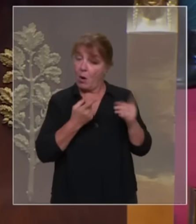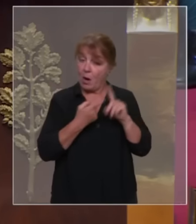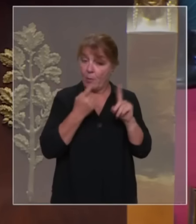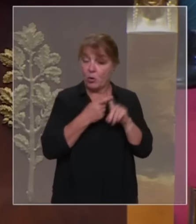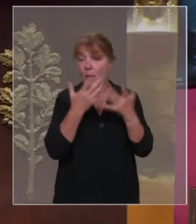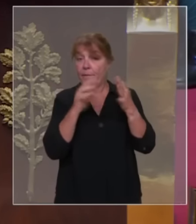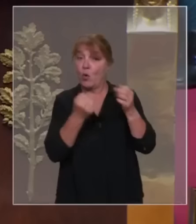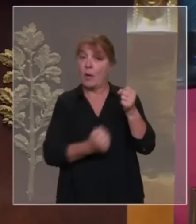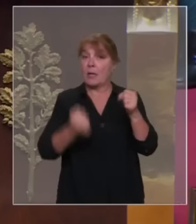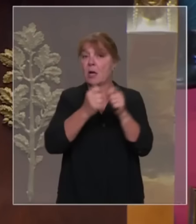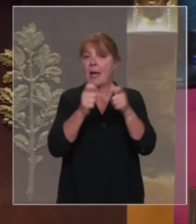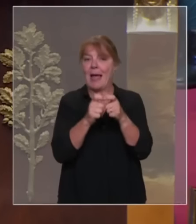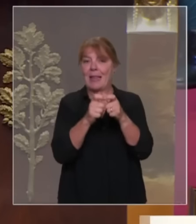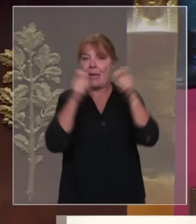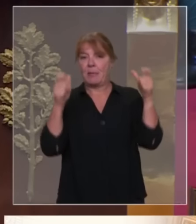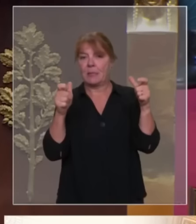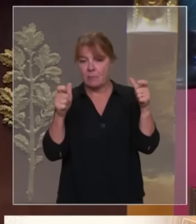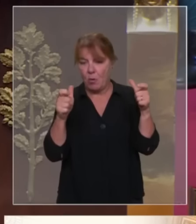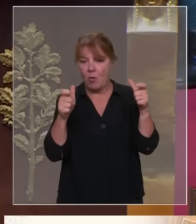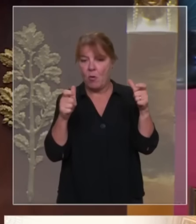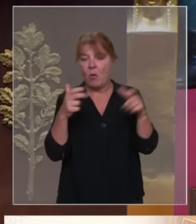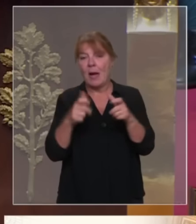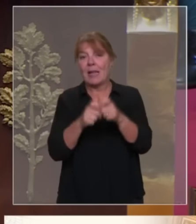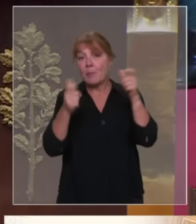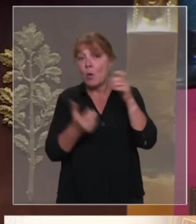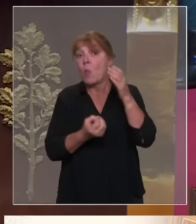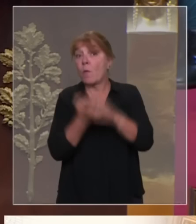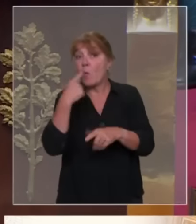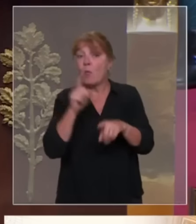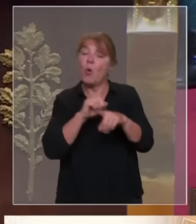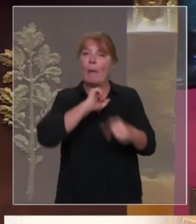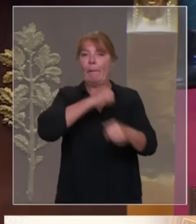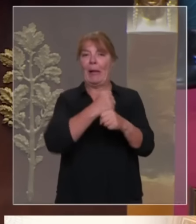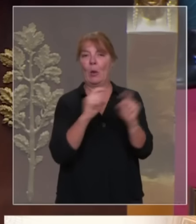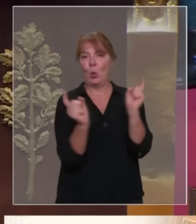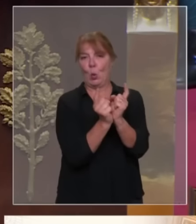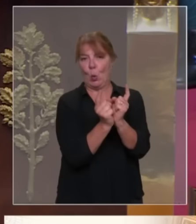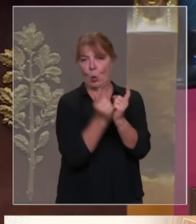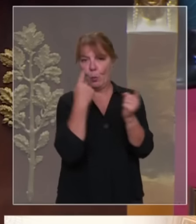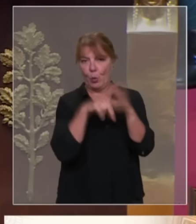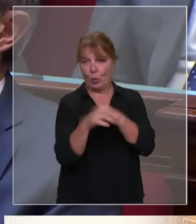la création d'établissements nouveaux pour les courtes peines.